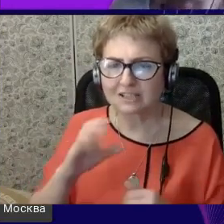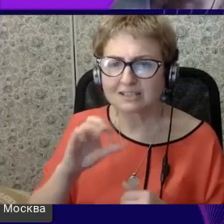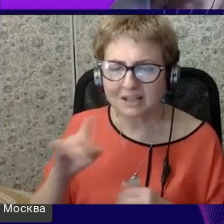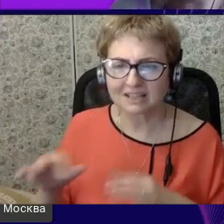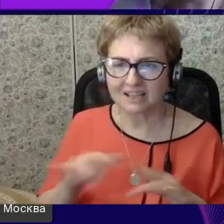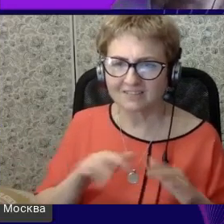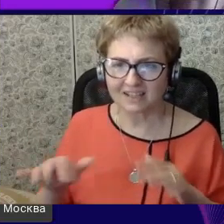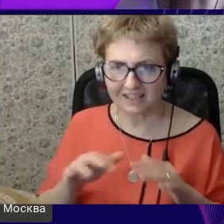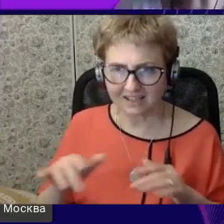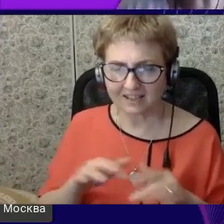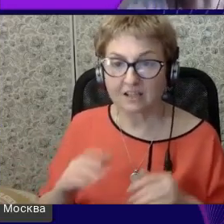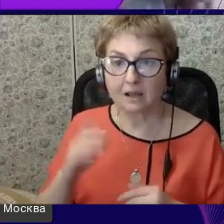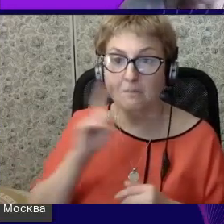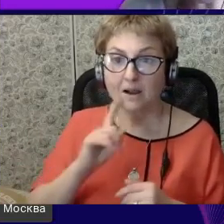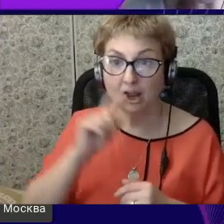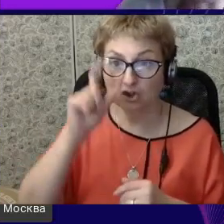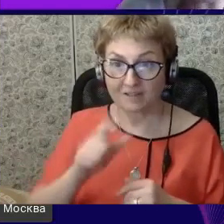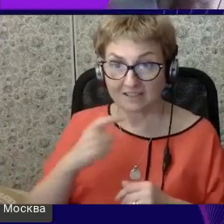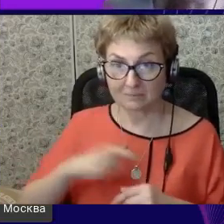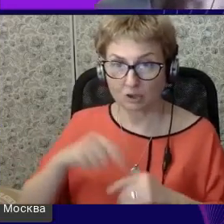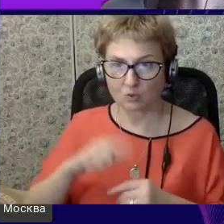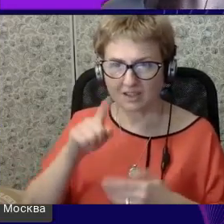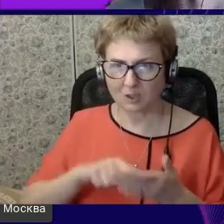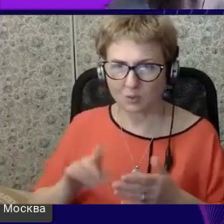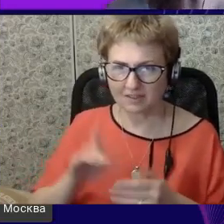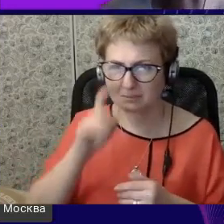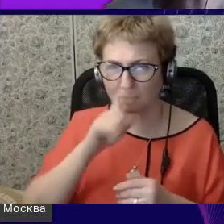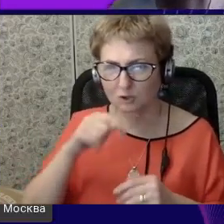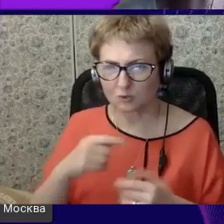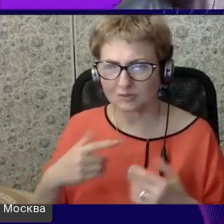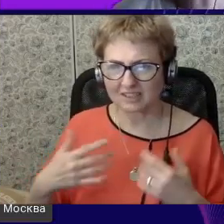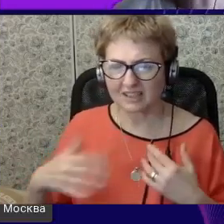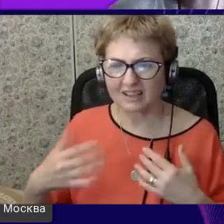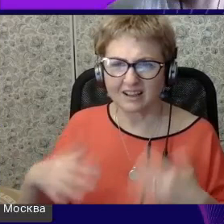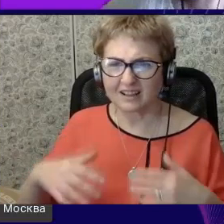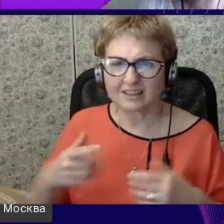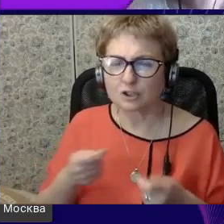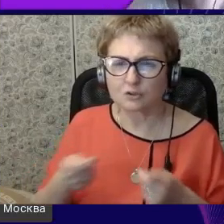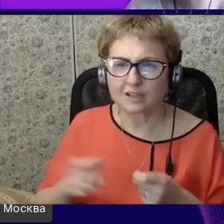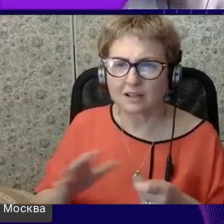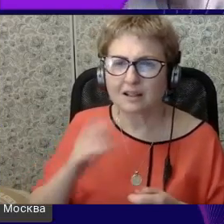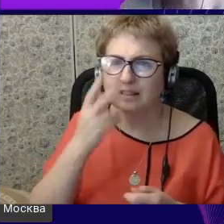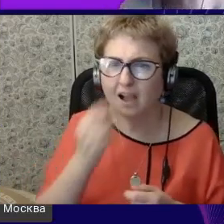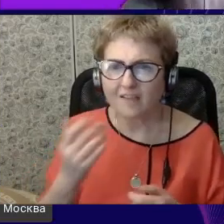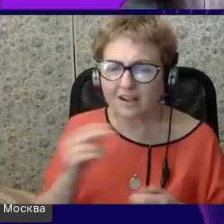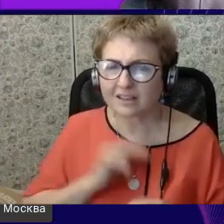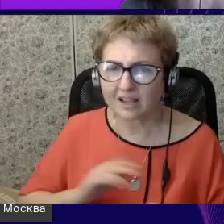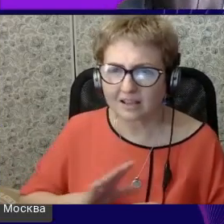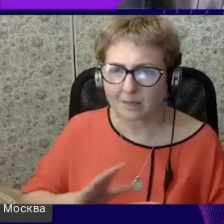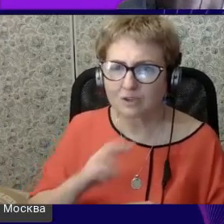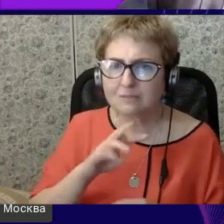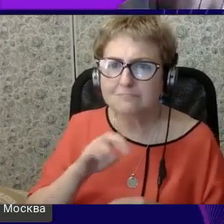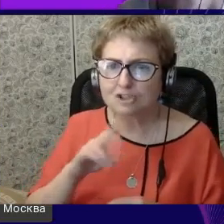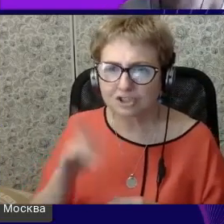мышечного тонуса. И вообще, в принципе, увеличение спектра двигательных действий. То есть пока человек чувствует себя неуверенно, плохо ощущает